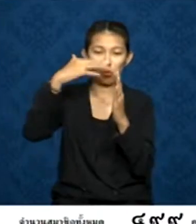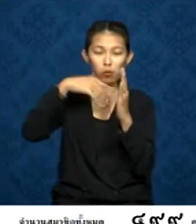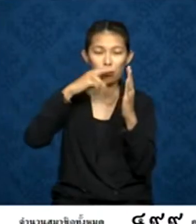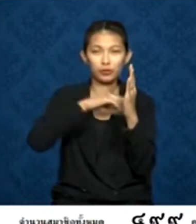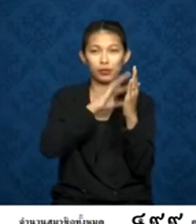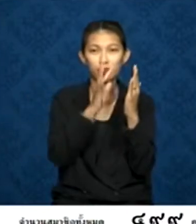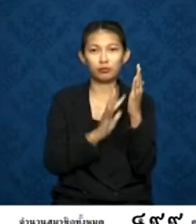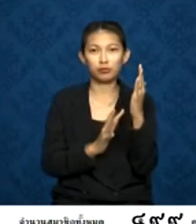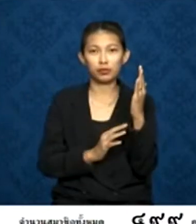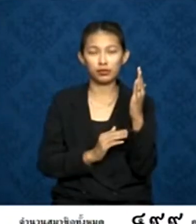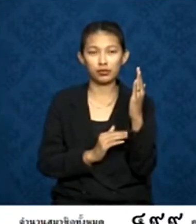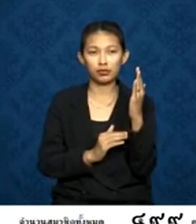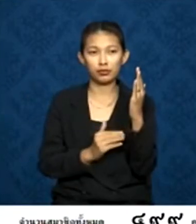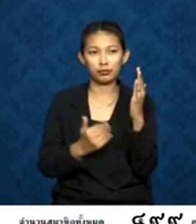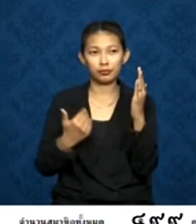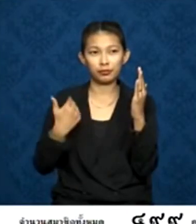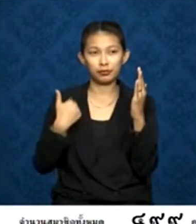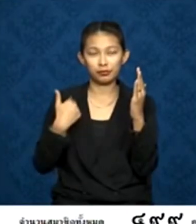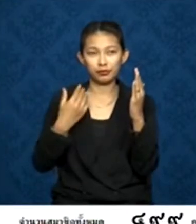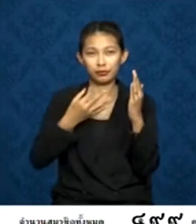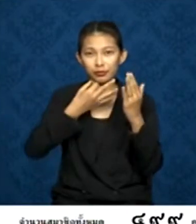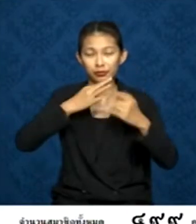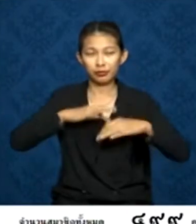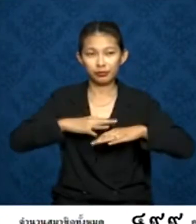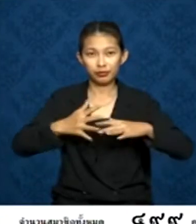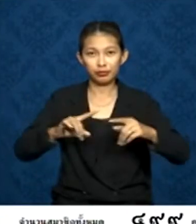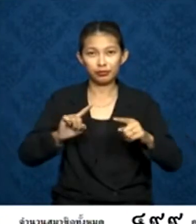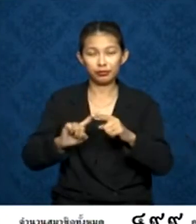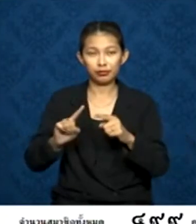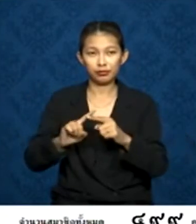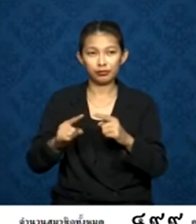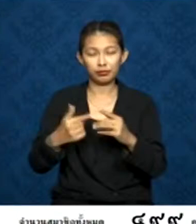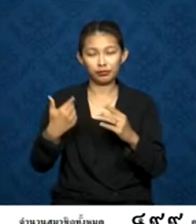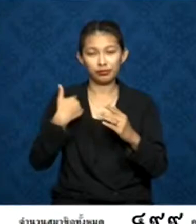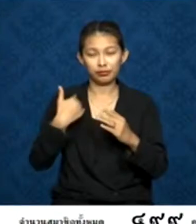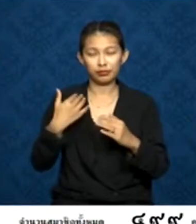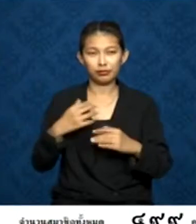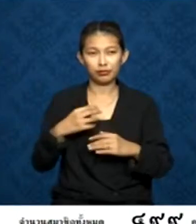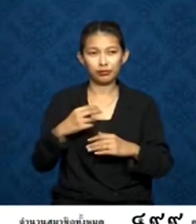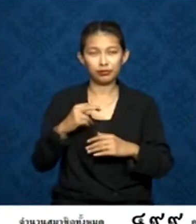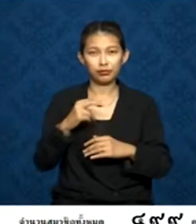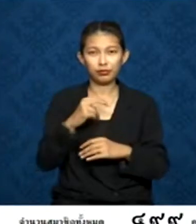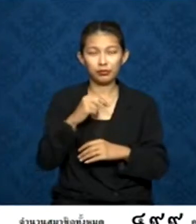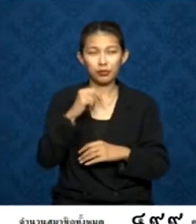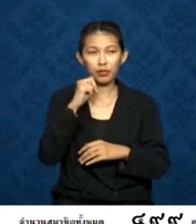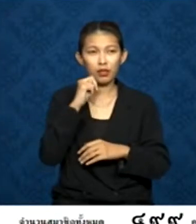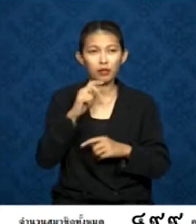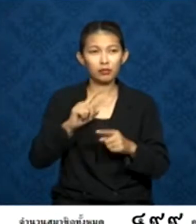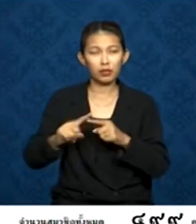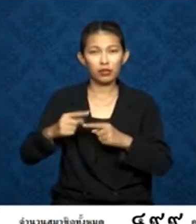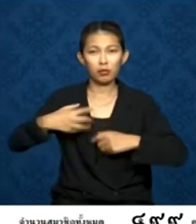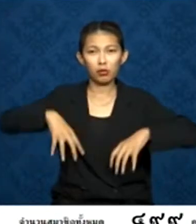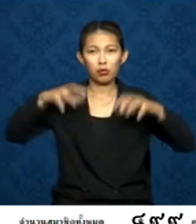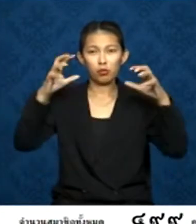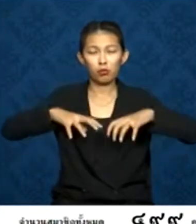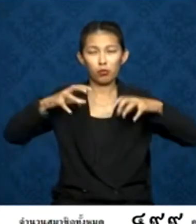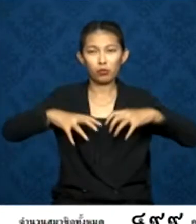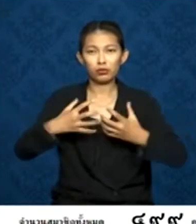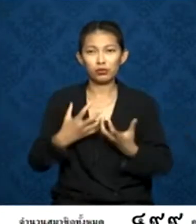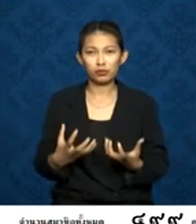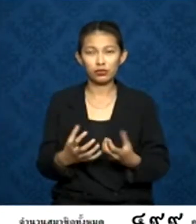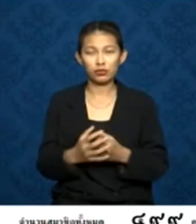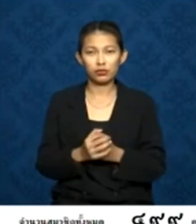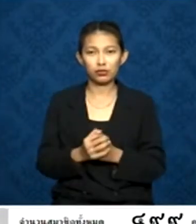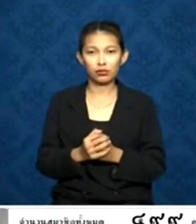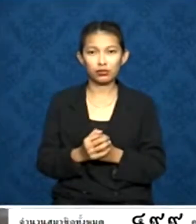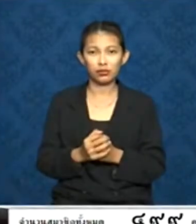ยผ่านเอาไทย ก็หอบเอาความชื้นได้เอาไทยทำใหฝนตกหนกใต้ภาคใ้เพื่ฝนตกหนก